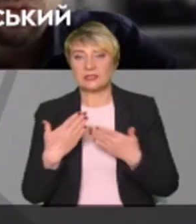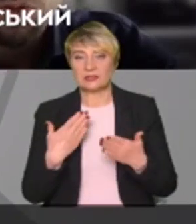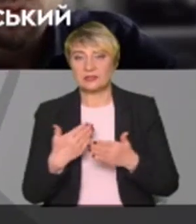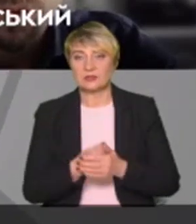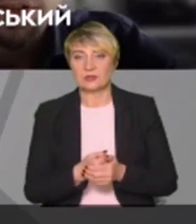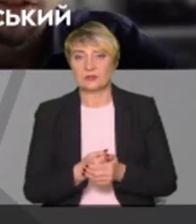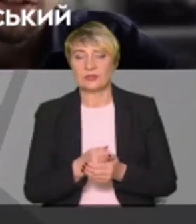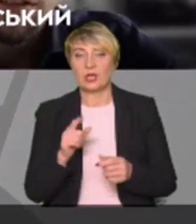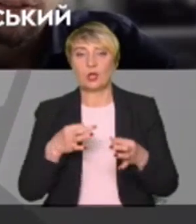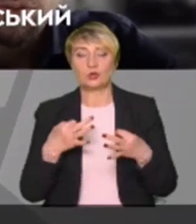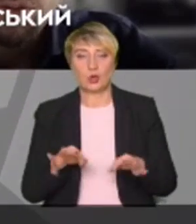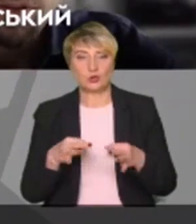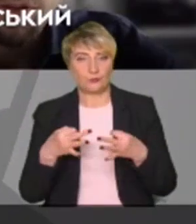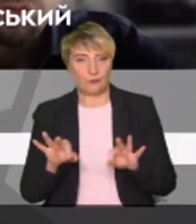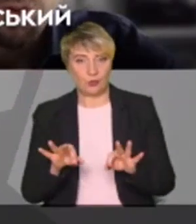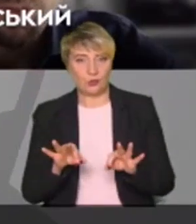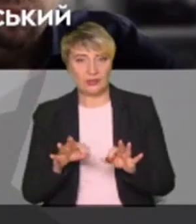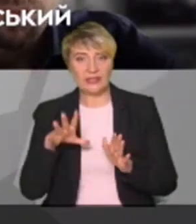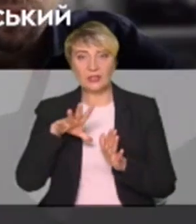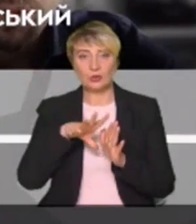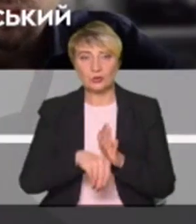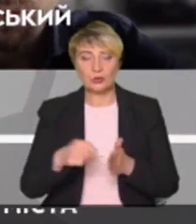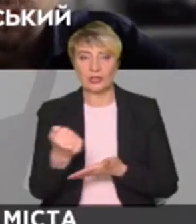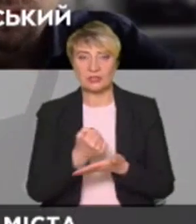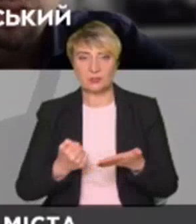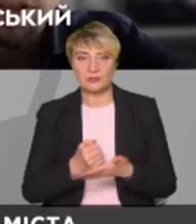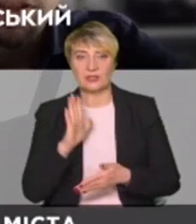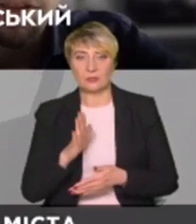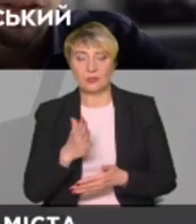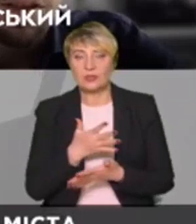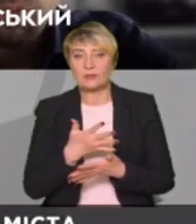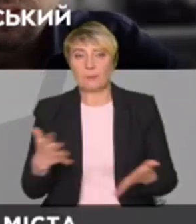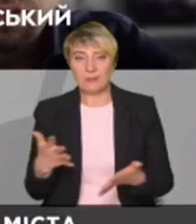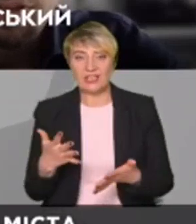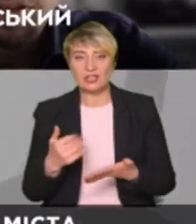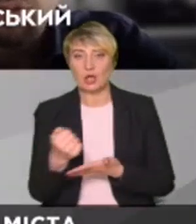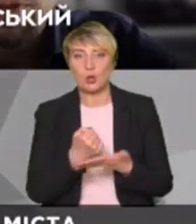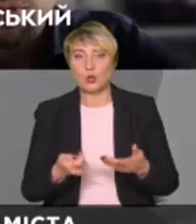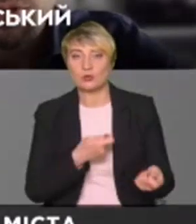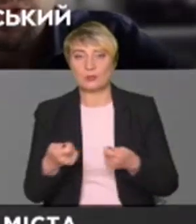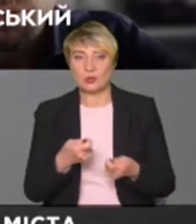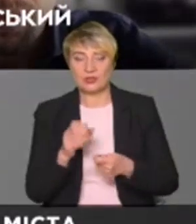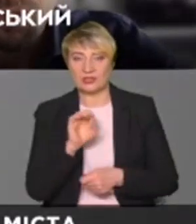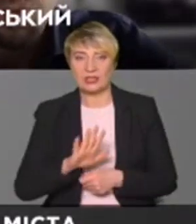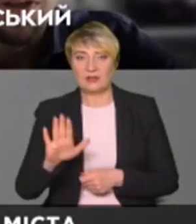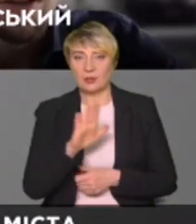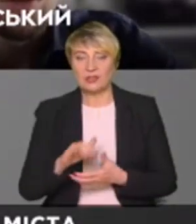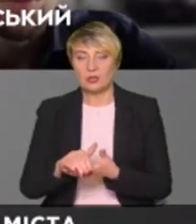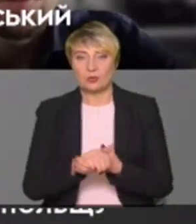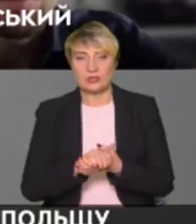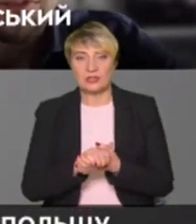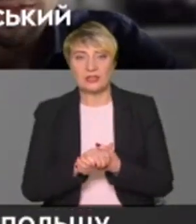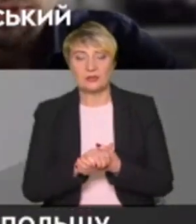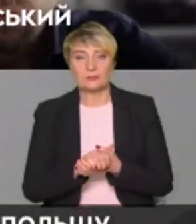зору дозволених для застосування озброєнь, ми будемо найбільш озброєною серед країн європейського континенту країною.